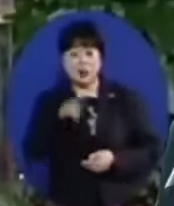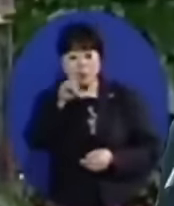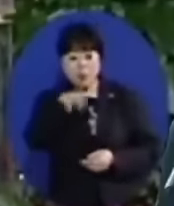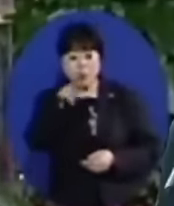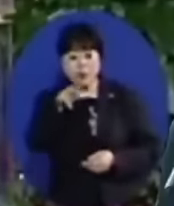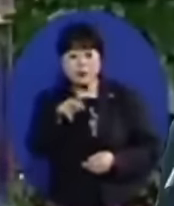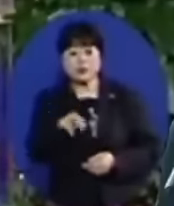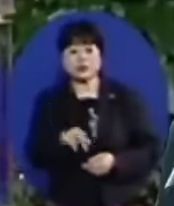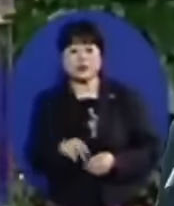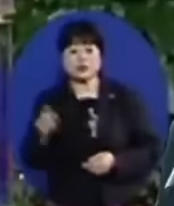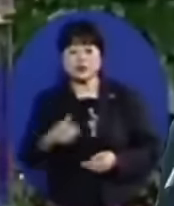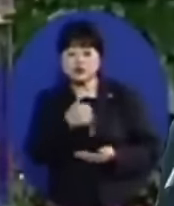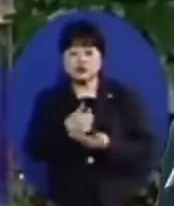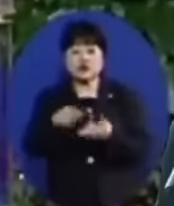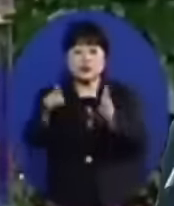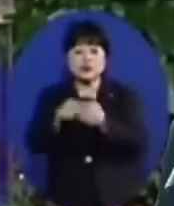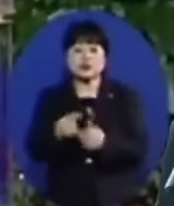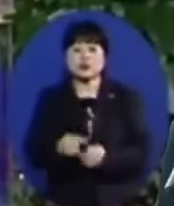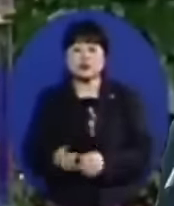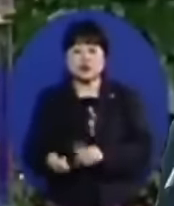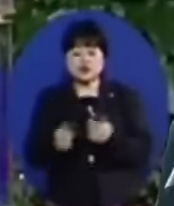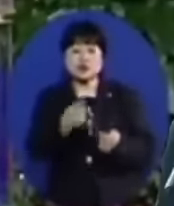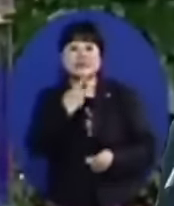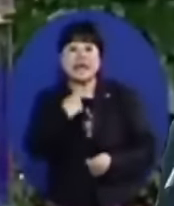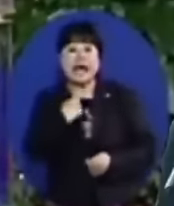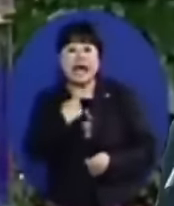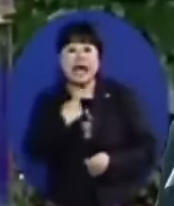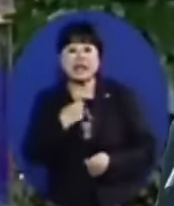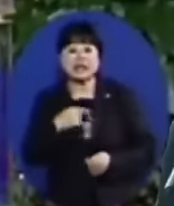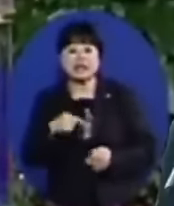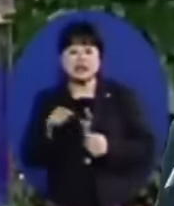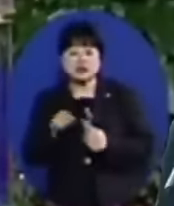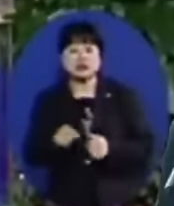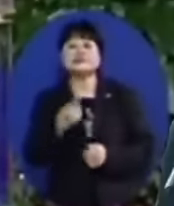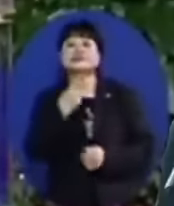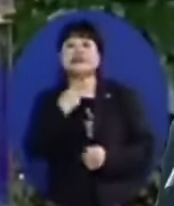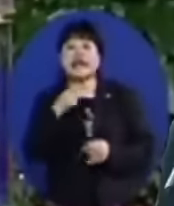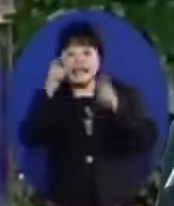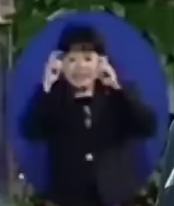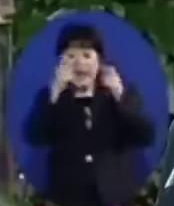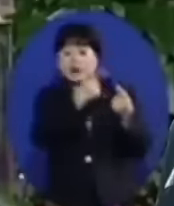우리가 종일 주를 위하여 죽임을 당하게 되며 도살할 양같이 여김을 받았나이다.